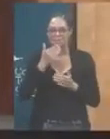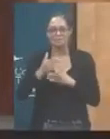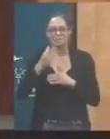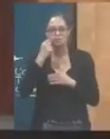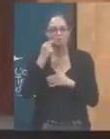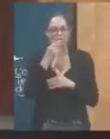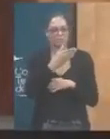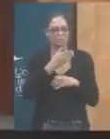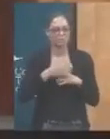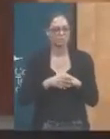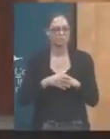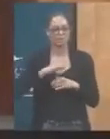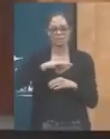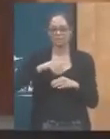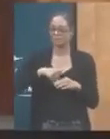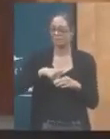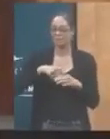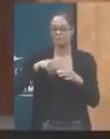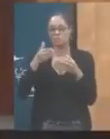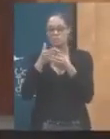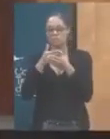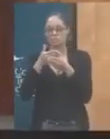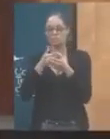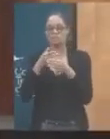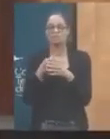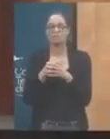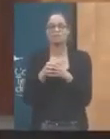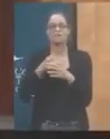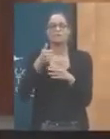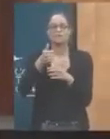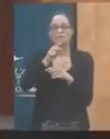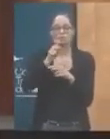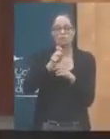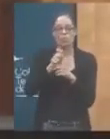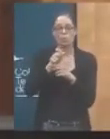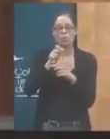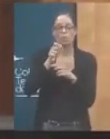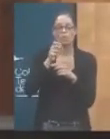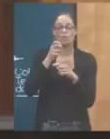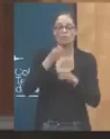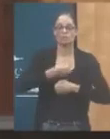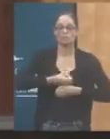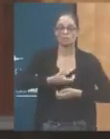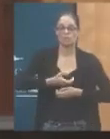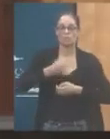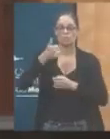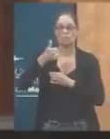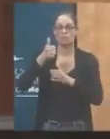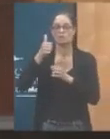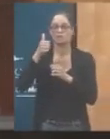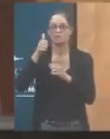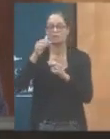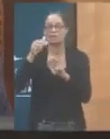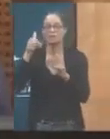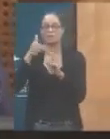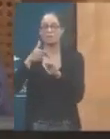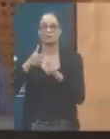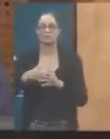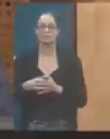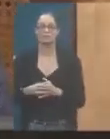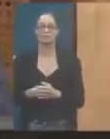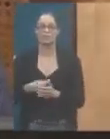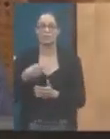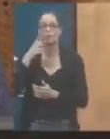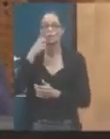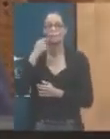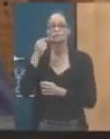Au dernier point, une question orale, une réponse, et nous arrêtons pour ne pas repartir dans des débats. Donc, Monsieur